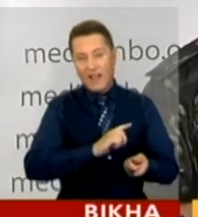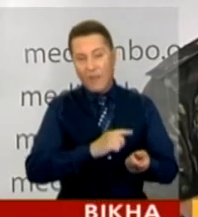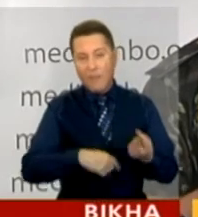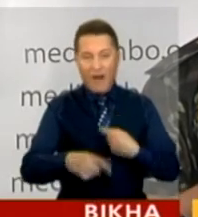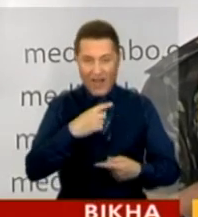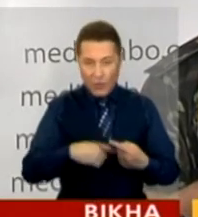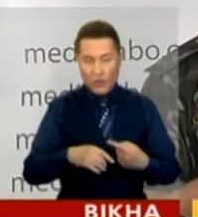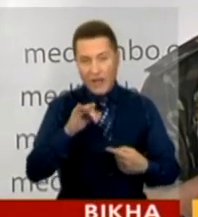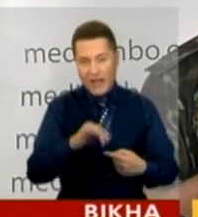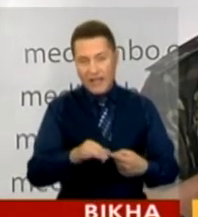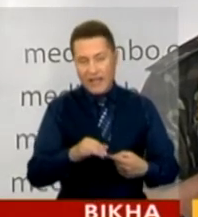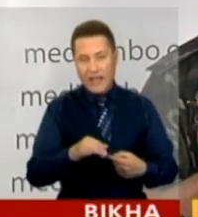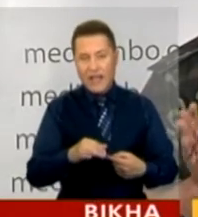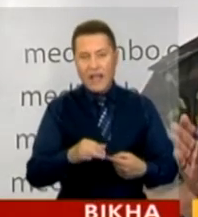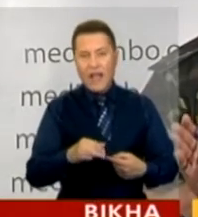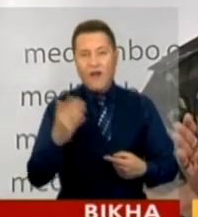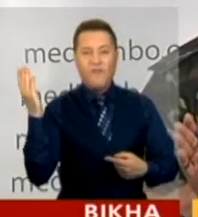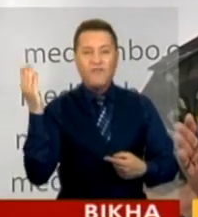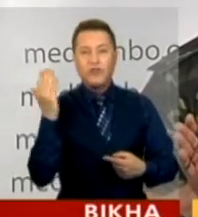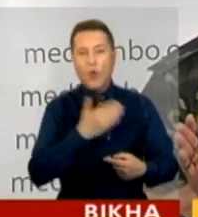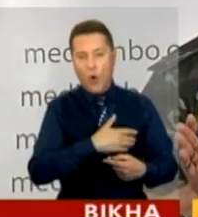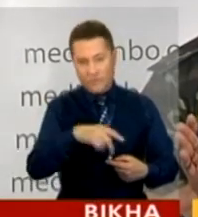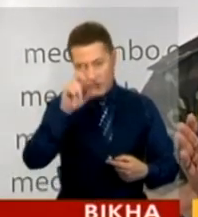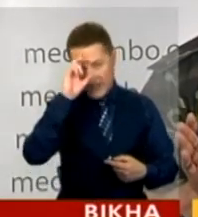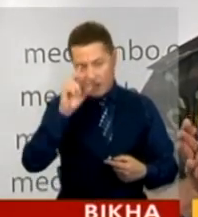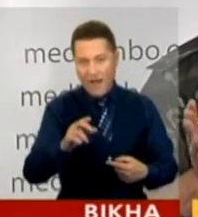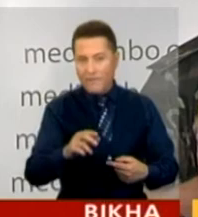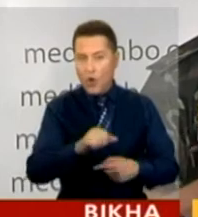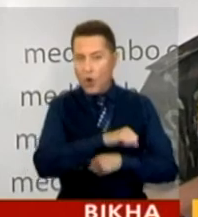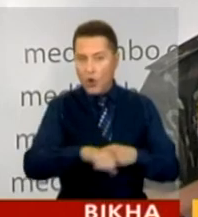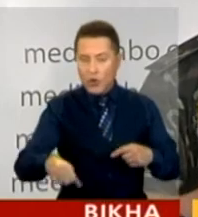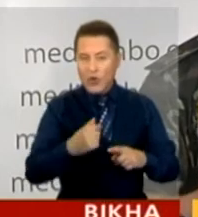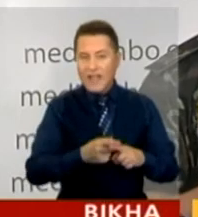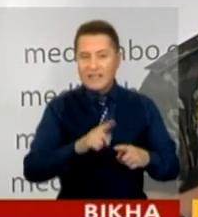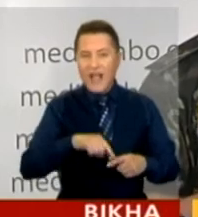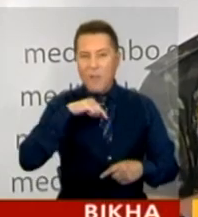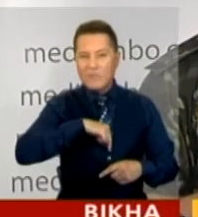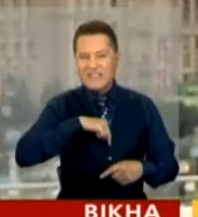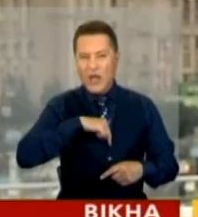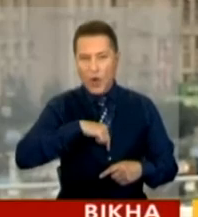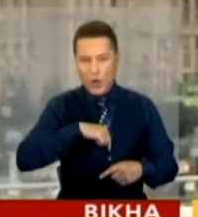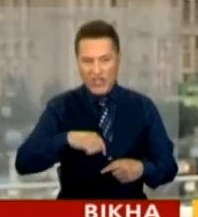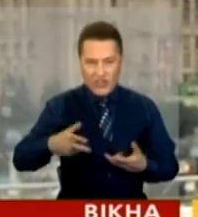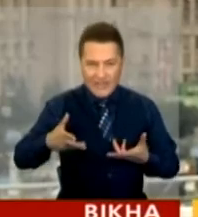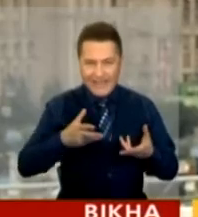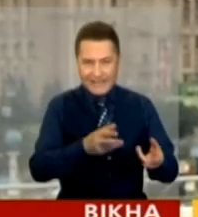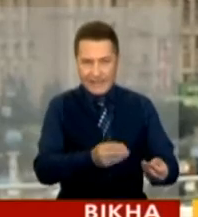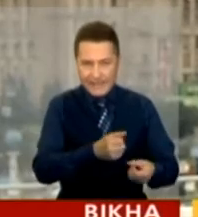і вже йдуть вздовж державного кордону. Тобто йде психологічний тиск.